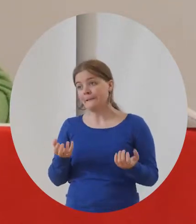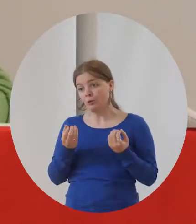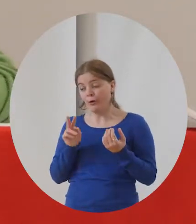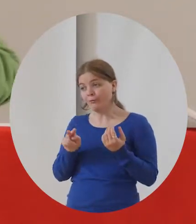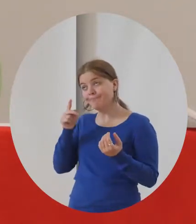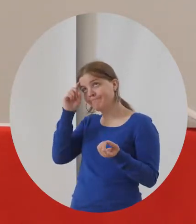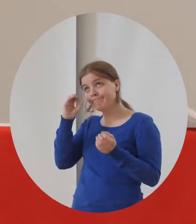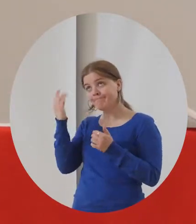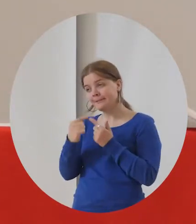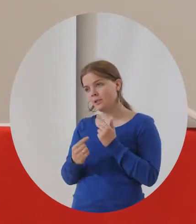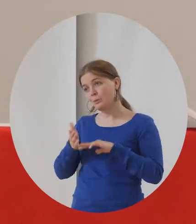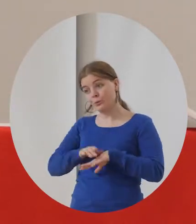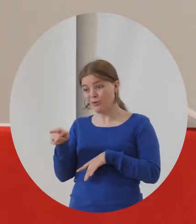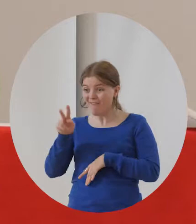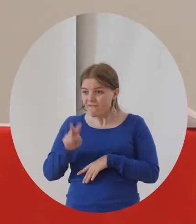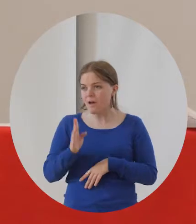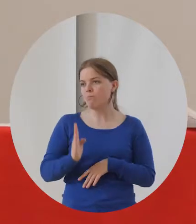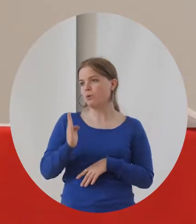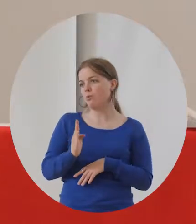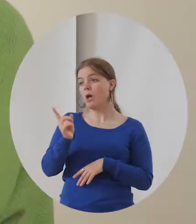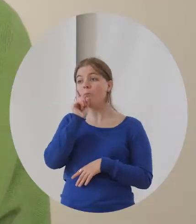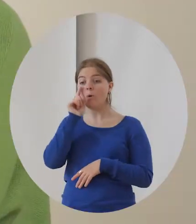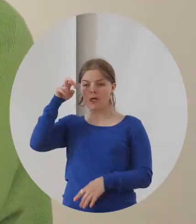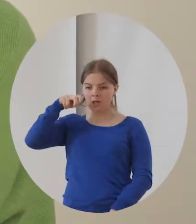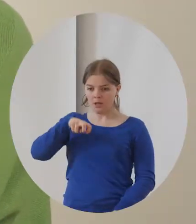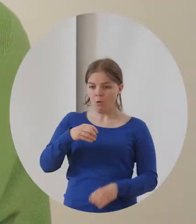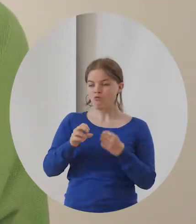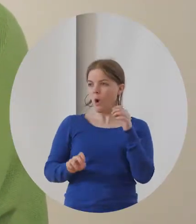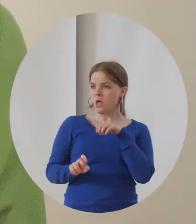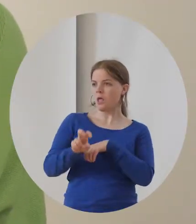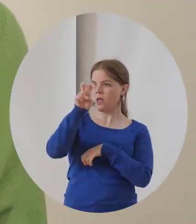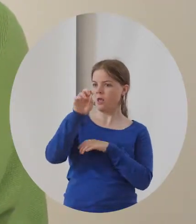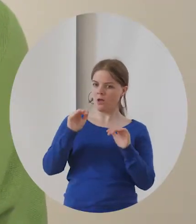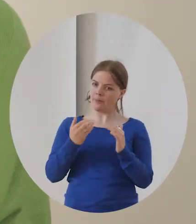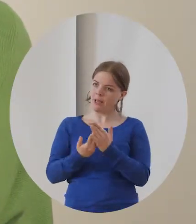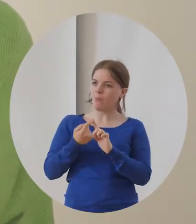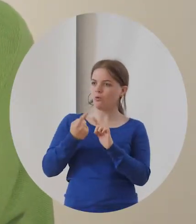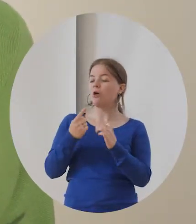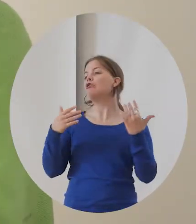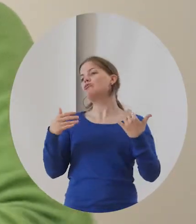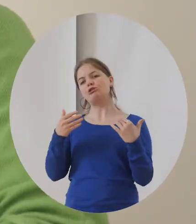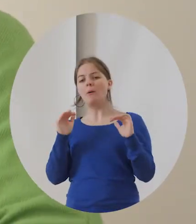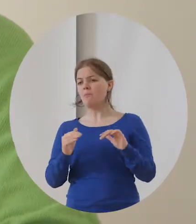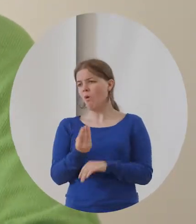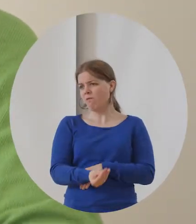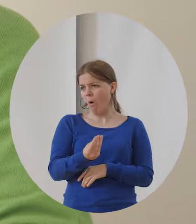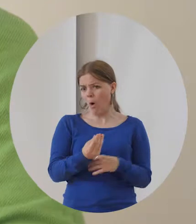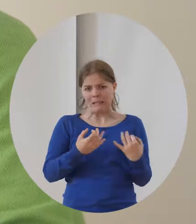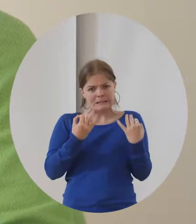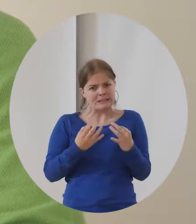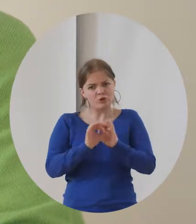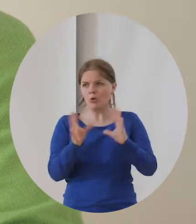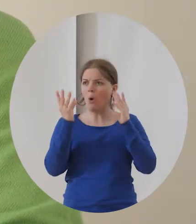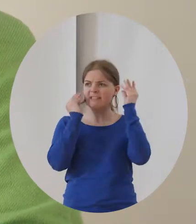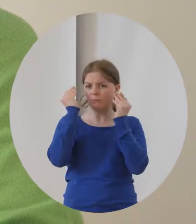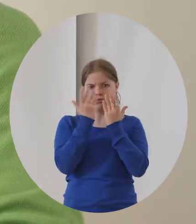En réalité, il en a vraiment besoin. Puisque cette montée et descente d'escalier, c'est quand même quelque chose d'important. Déjà, chez l'enfant qui n'a pas de trou vestibulaire, c'est quelque chose qui